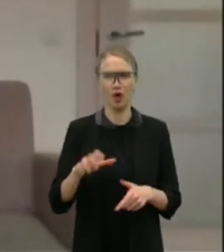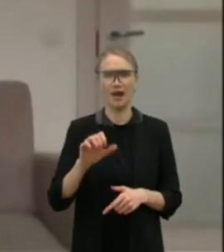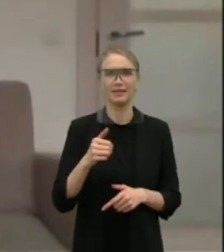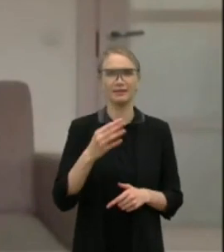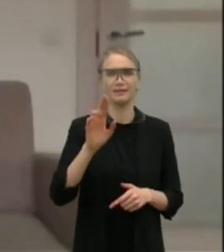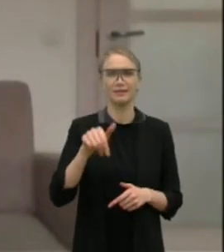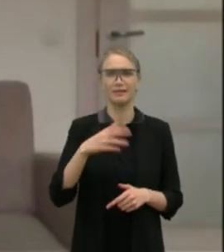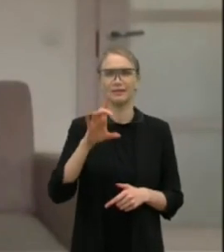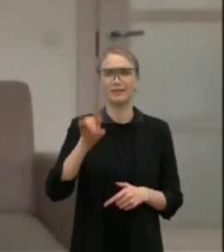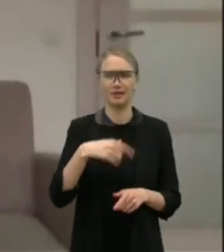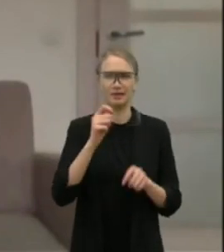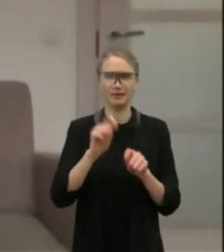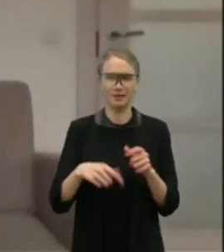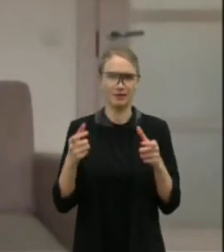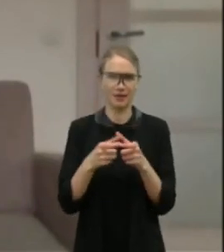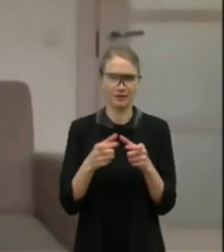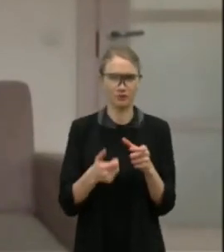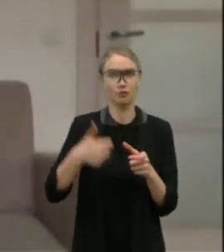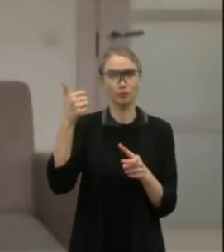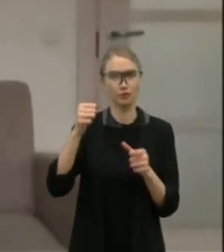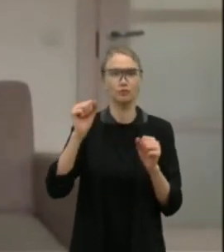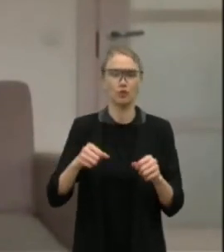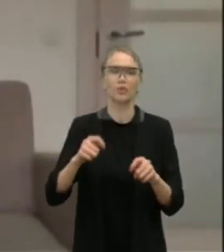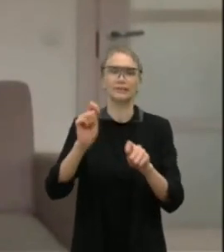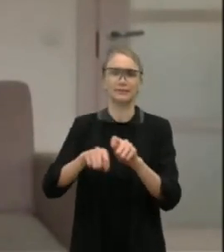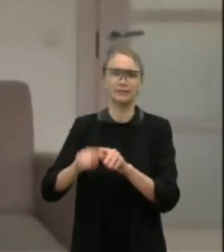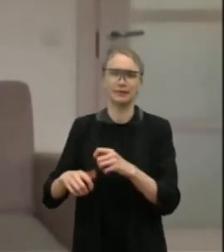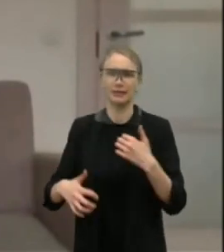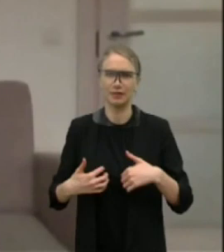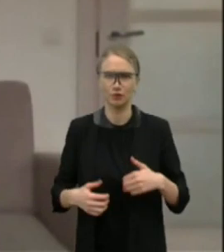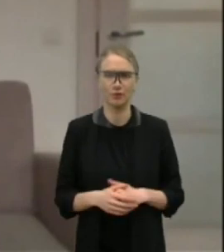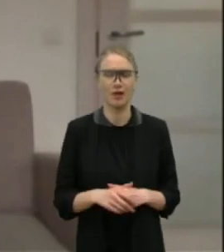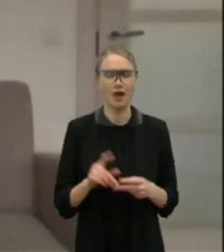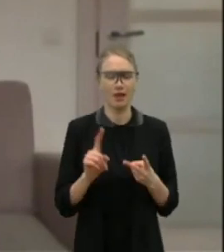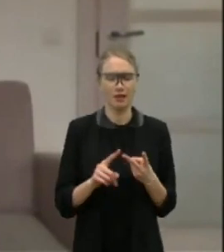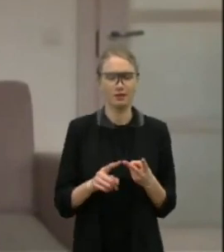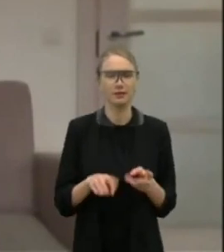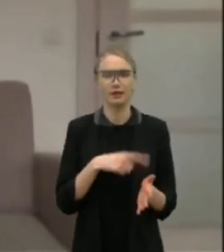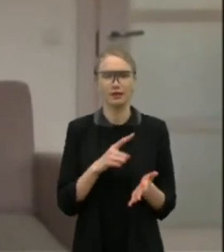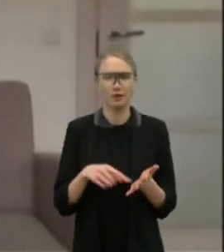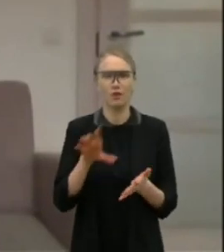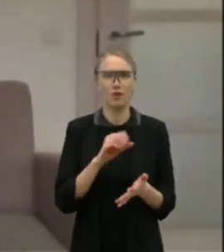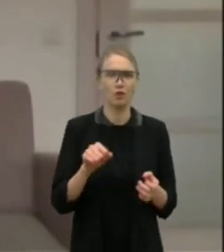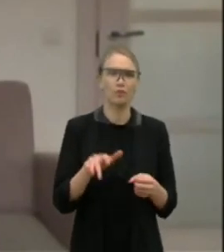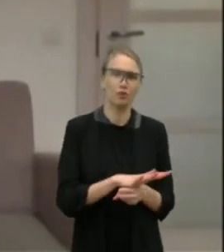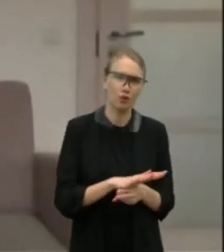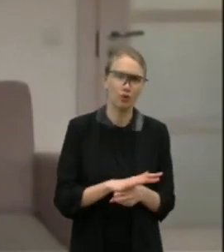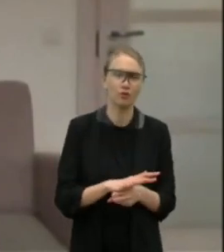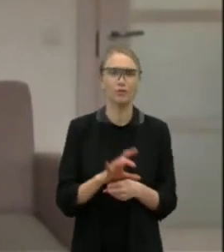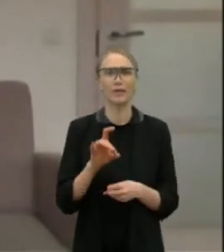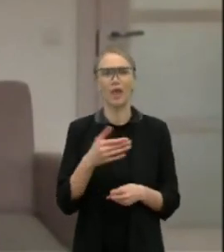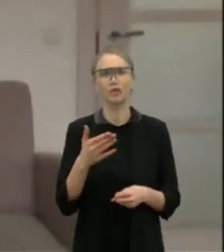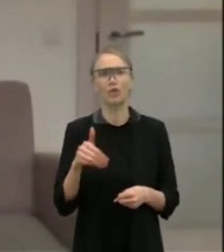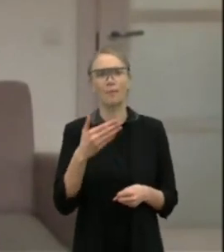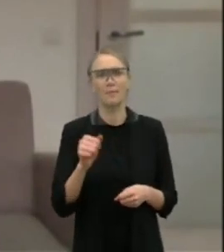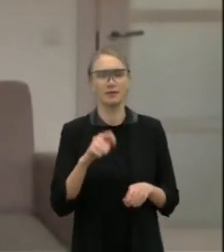testų įsigijimas labai pagerintų testavimo situaciją. Antras klausimas tai buvo dėl viruso genomo tyrimų, kuriuos